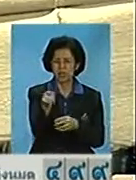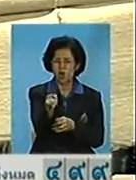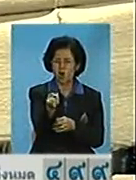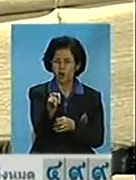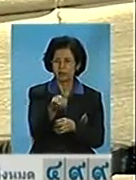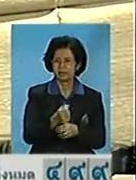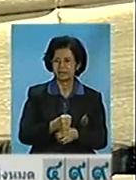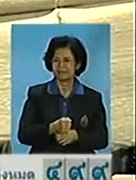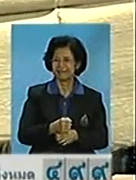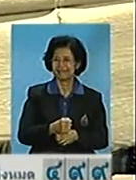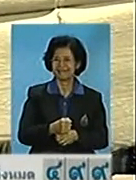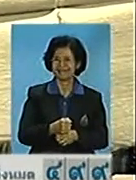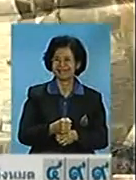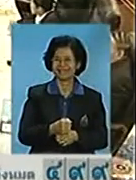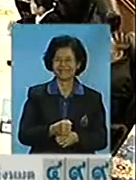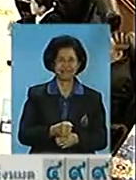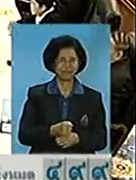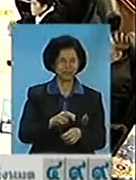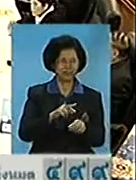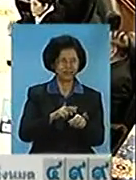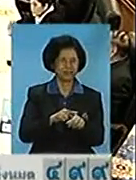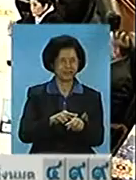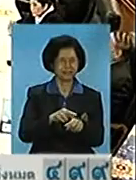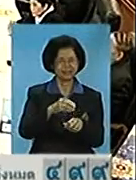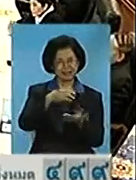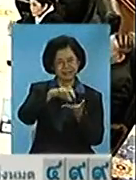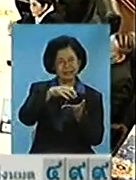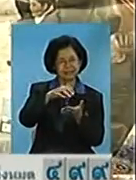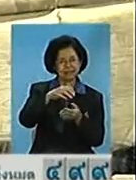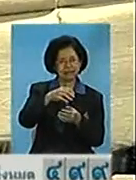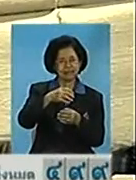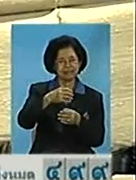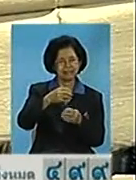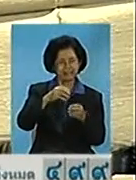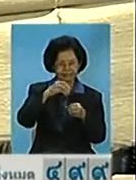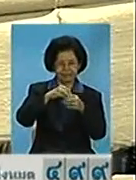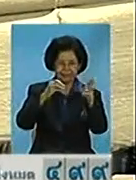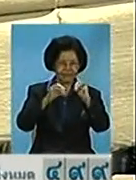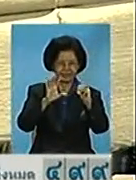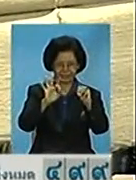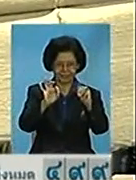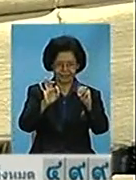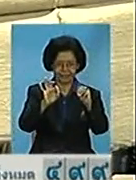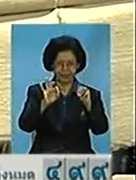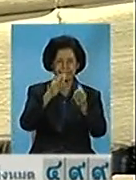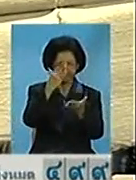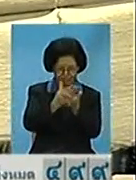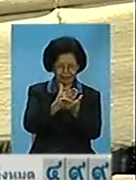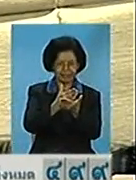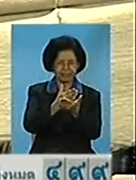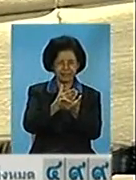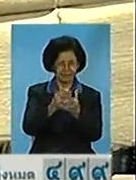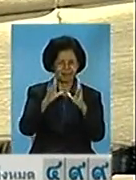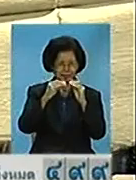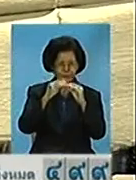อาเรื่องของมาตรา9 ผมจึงกราบเรียนท่านประธานว่าในมาตรา9ก็ควรที่จะยุติการประชุมครับ